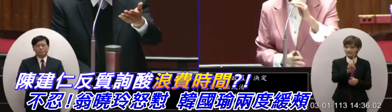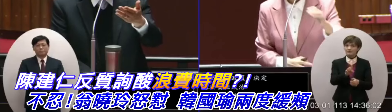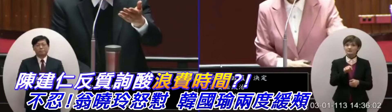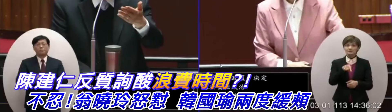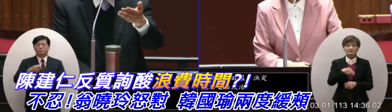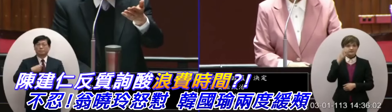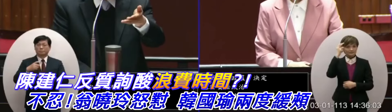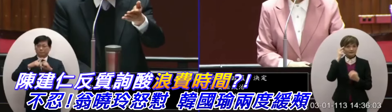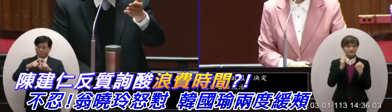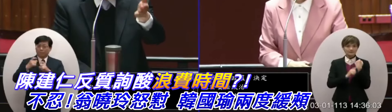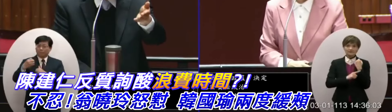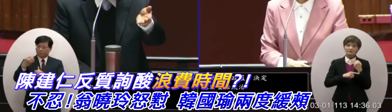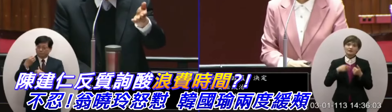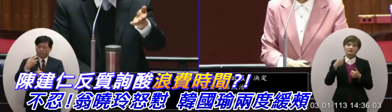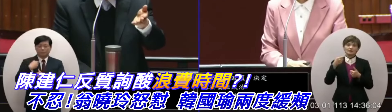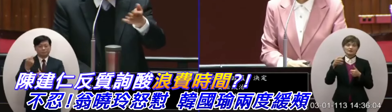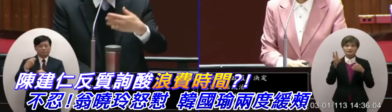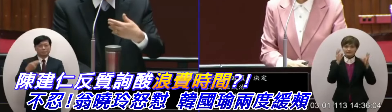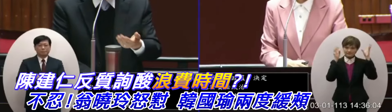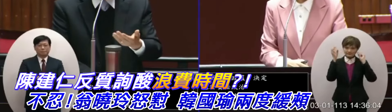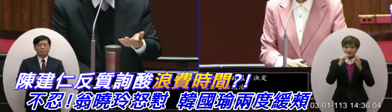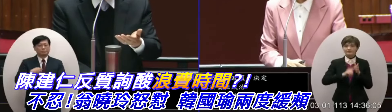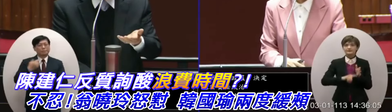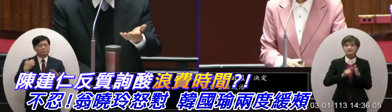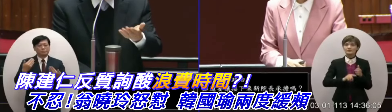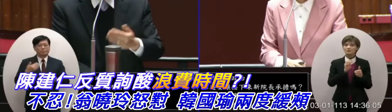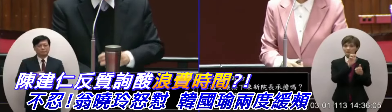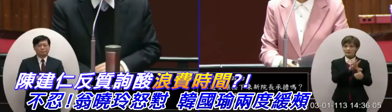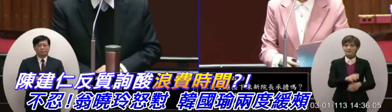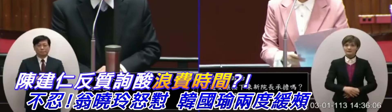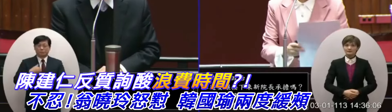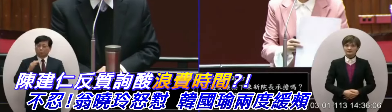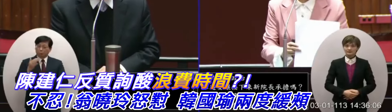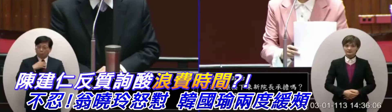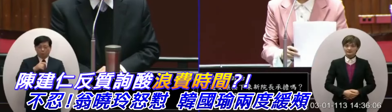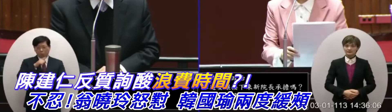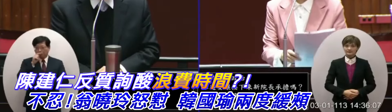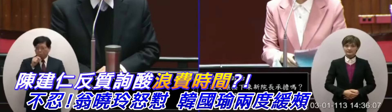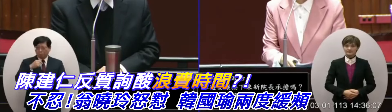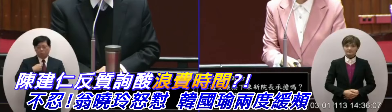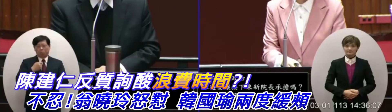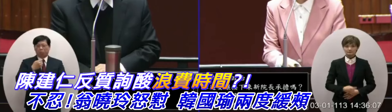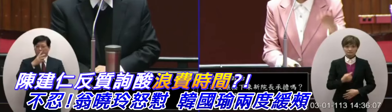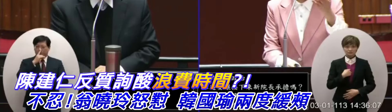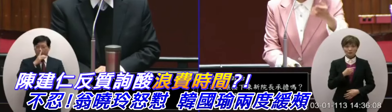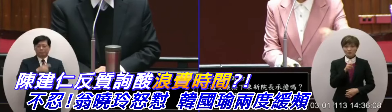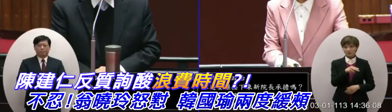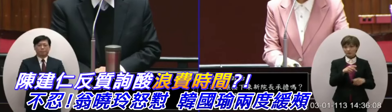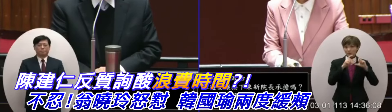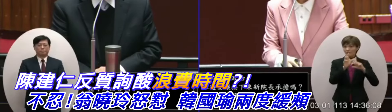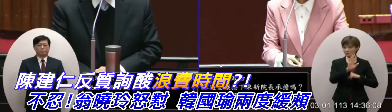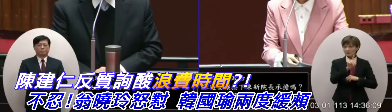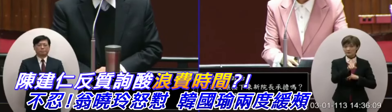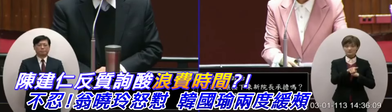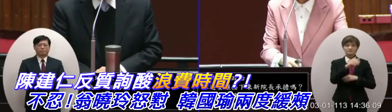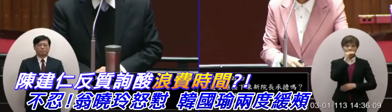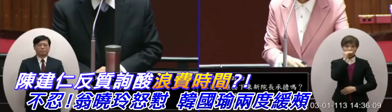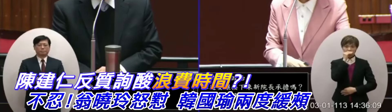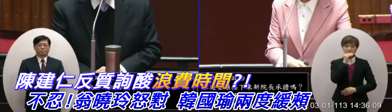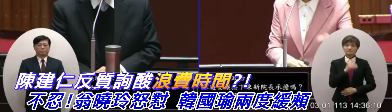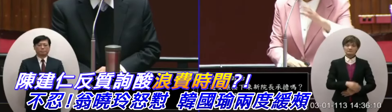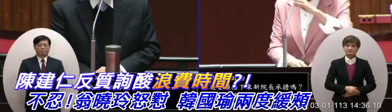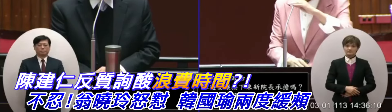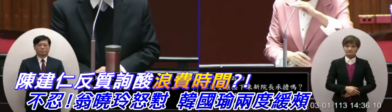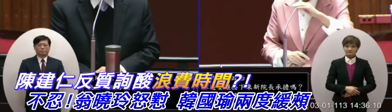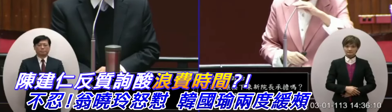教育。 你要我回答的时候，你就说请你回答， 是的， 这样 我 比较清楚， 对， 因为你有些时候问的是问句的。 我没有请你回答，可以请您先中断